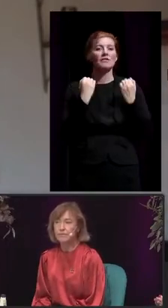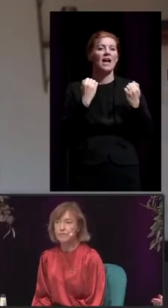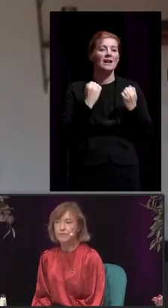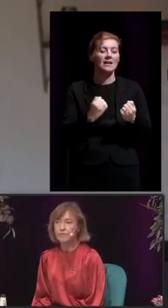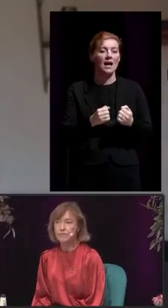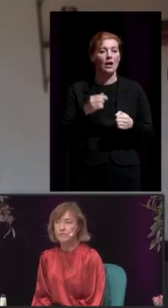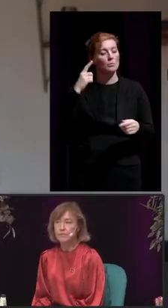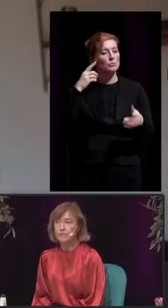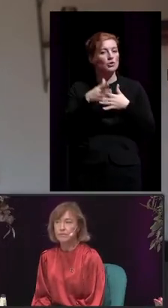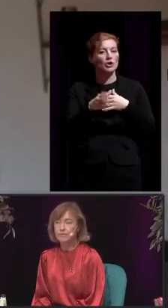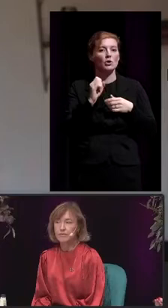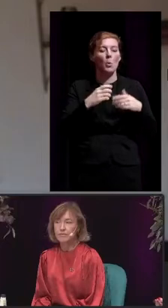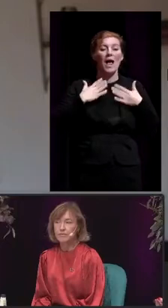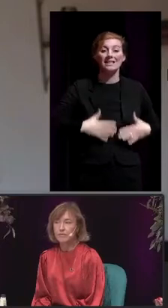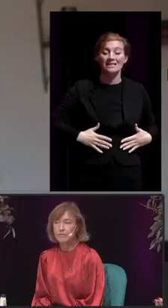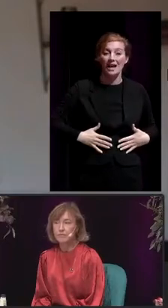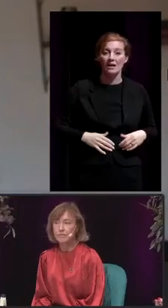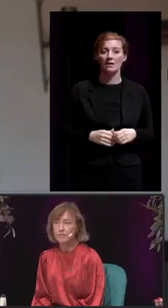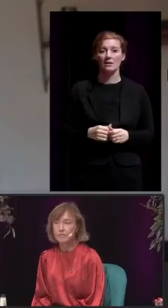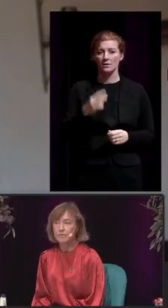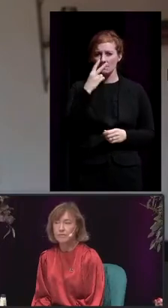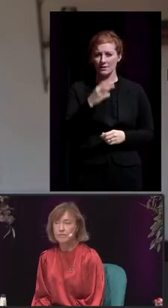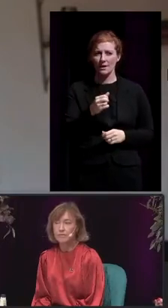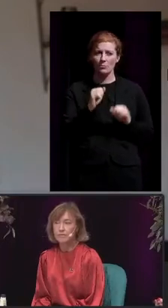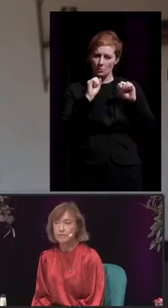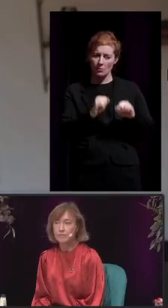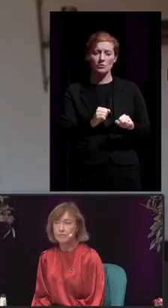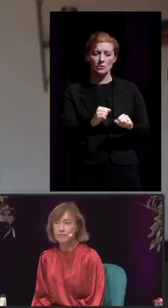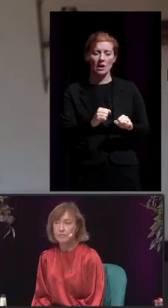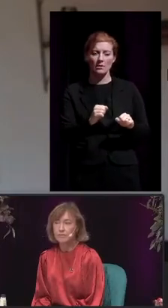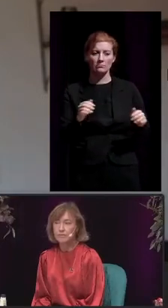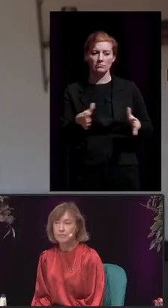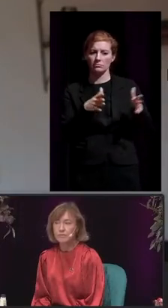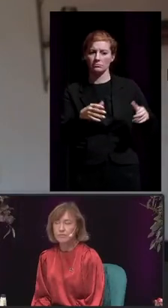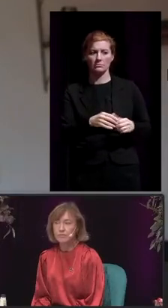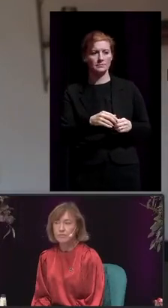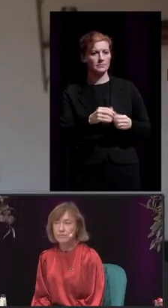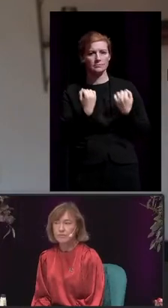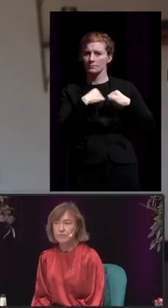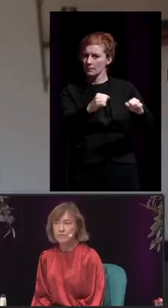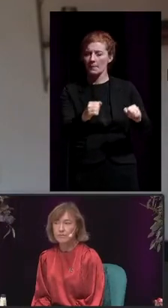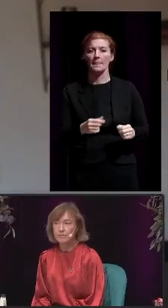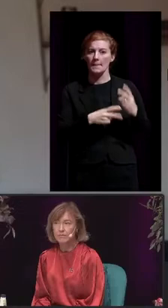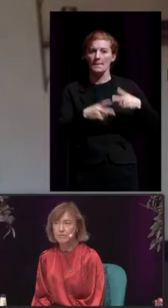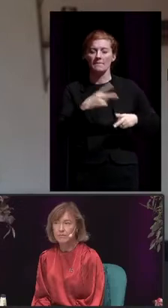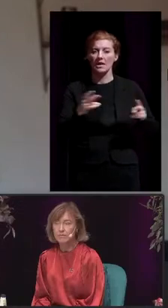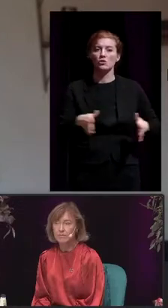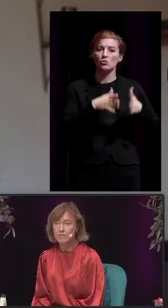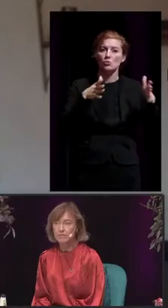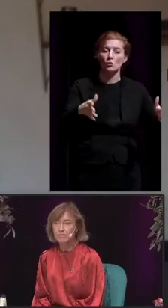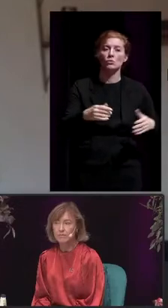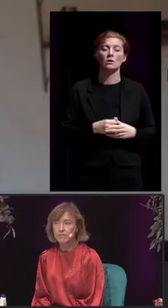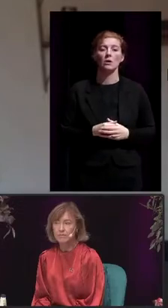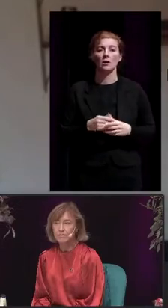vi upplever att man behöver ta ett ännu mer omfattande grepp om psykisk ohälsa och se bortom även de kommersiella faktorerna, även om det såklart är